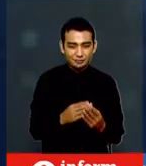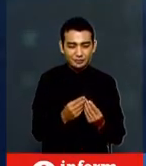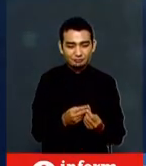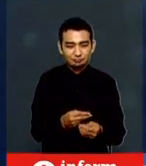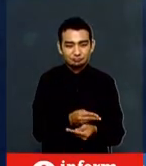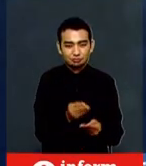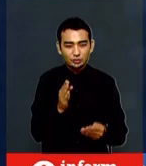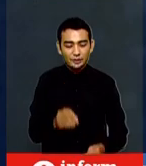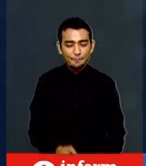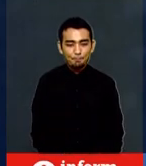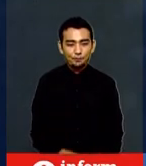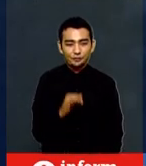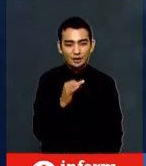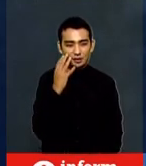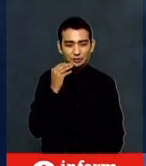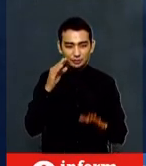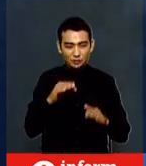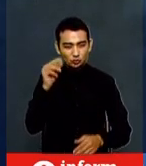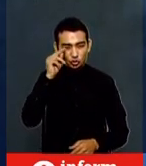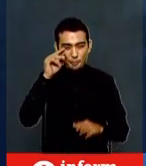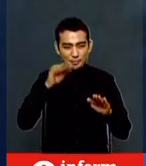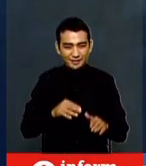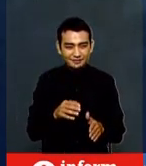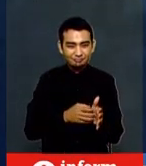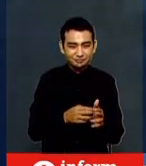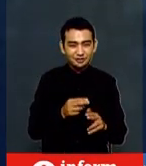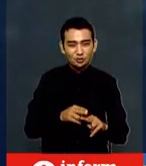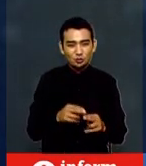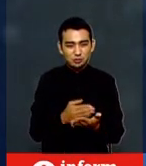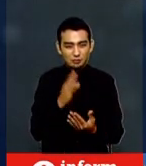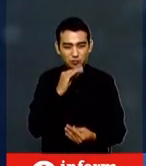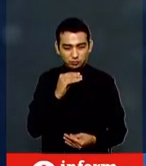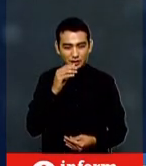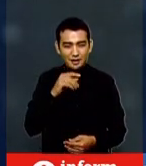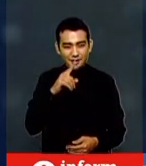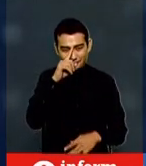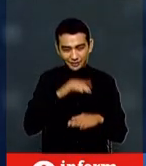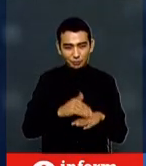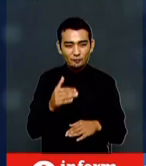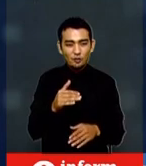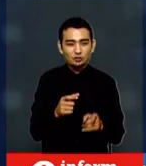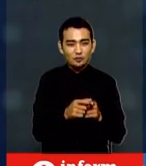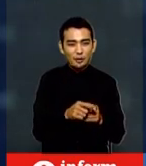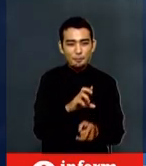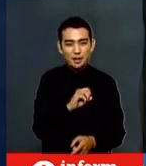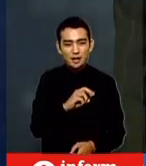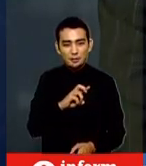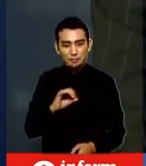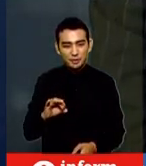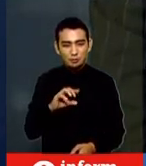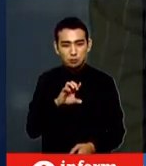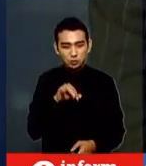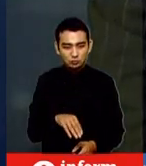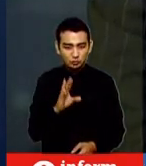того, Алматы испытывает дефицит ученических мест. Есть потребность и в садиках. По словам Акима, связано это с бэйби-бумом. Для решения проблемы